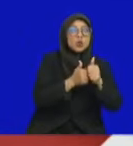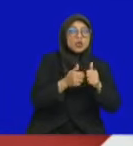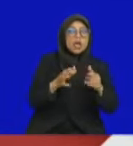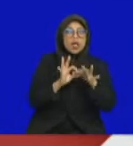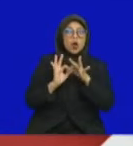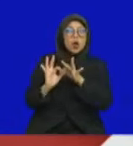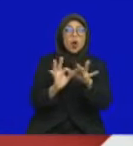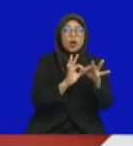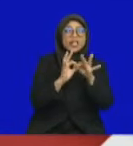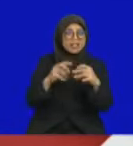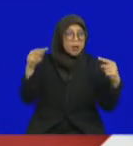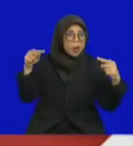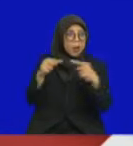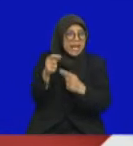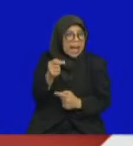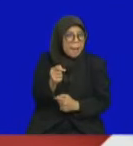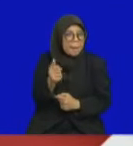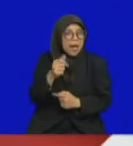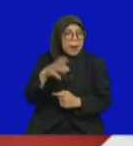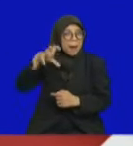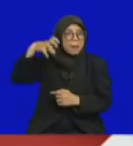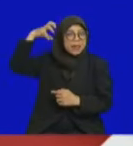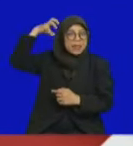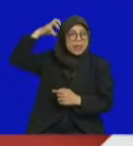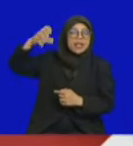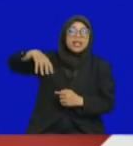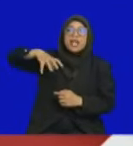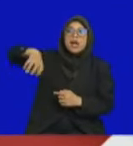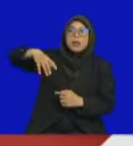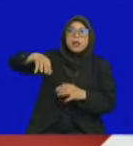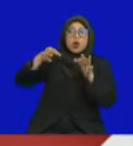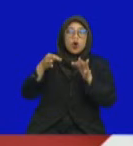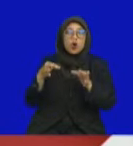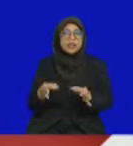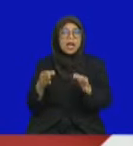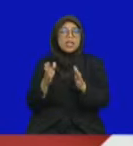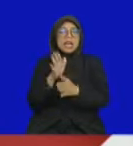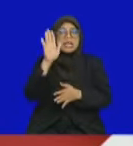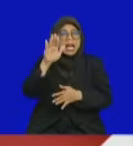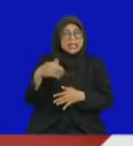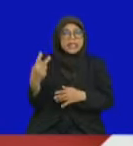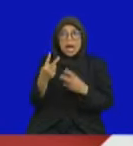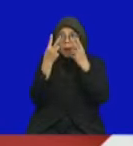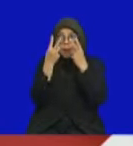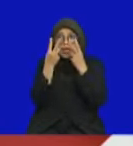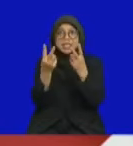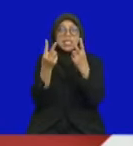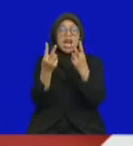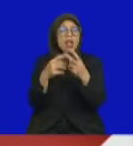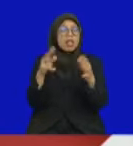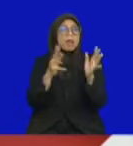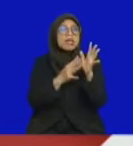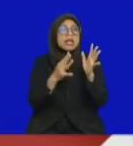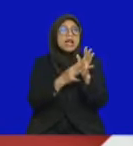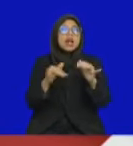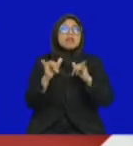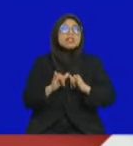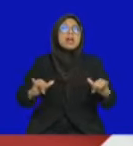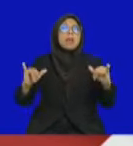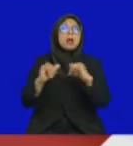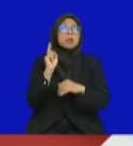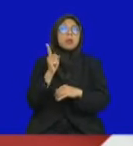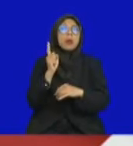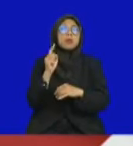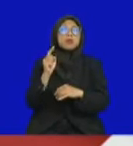koordinasi yang sangat mudah dengan pemerintah Kabupaten dan Kota dan semua kemudian diajak untuk melihat masalah secara bersama-sama karena tadi